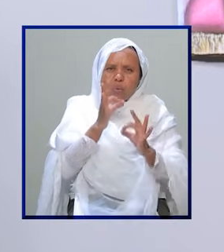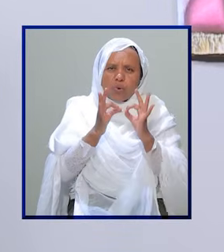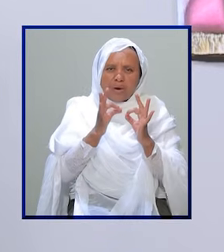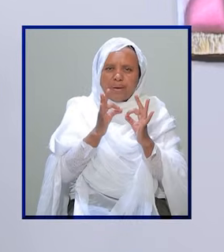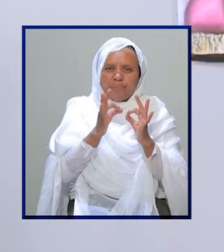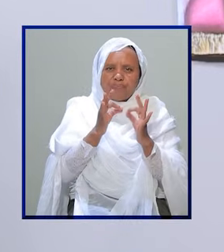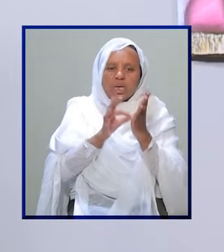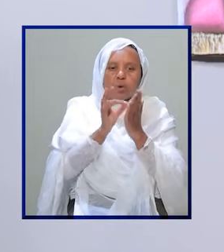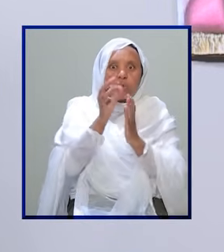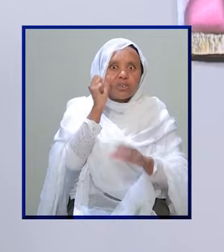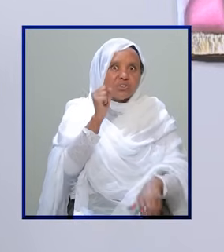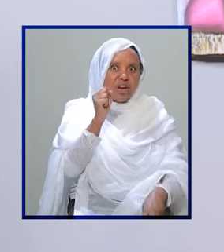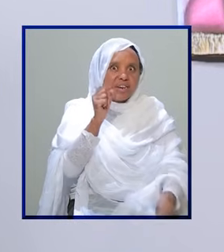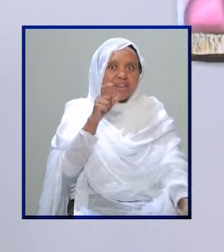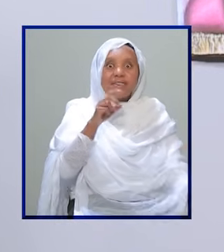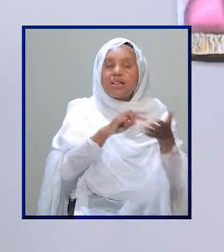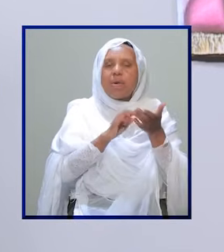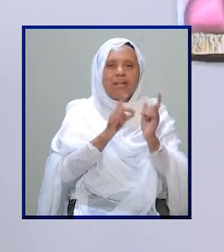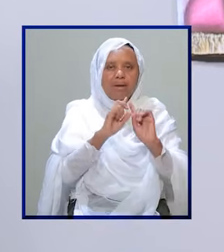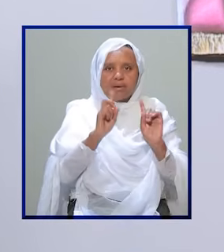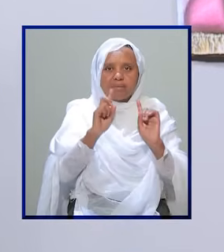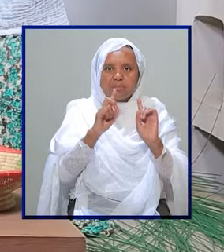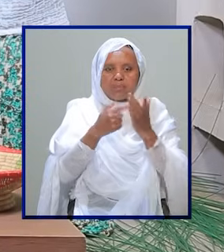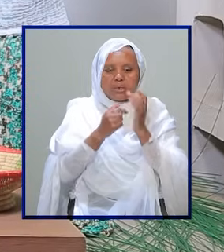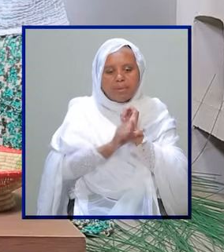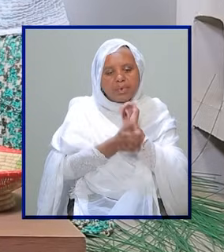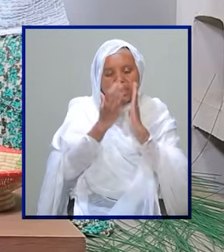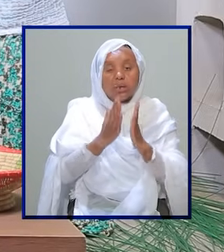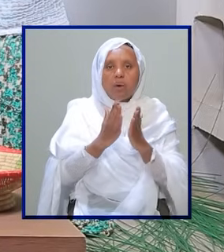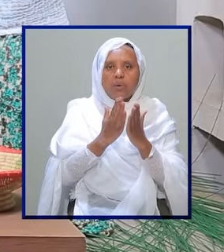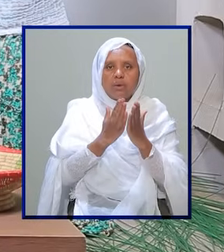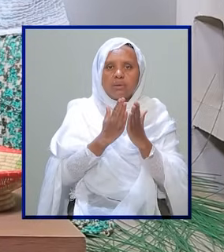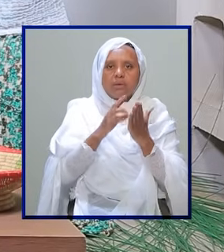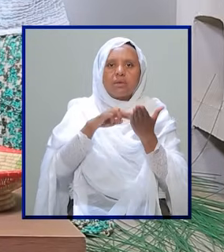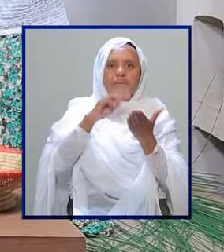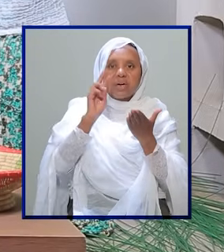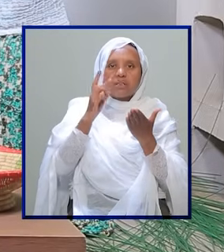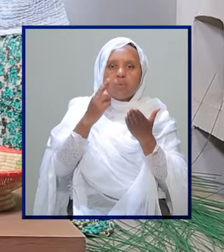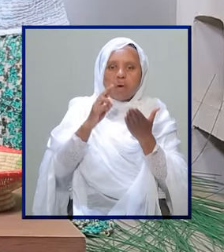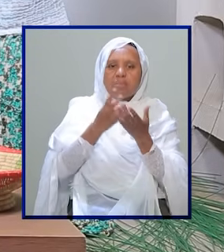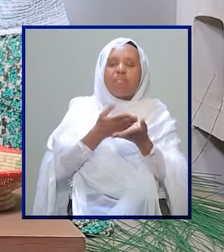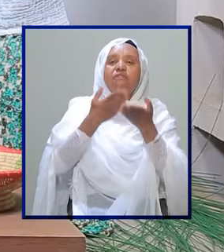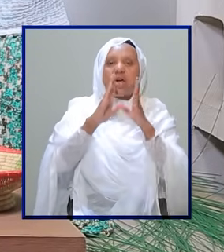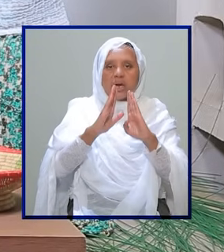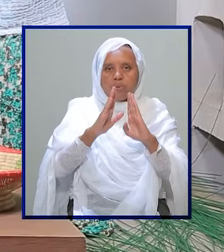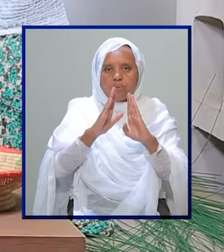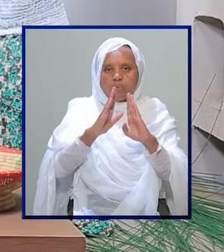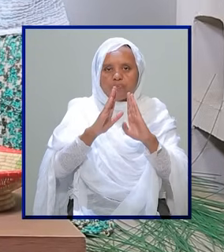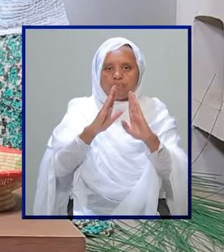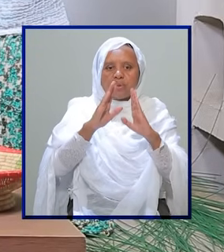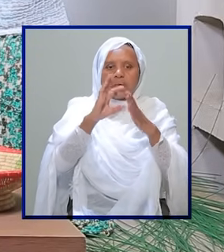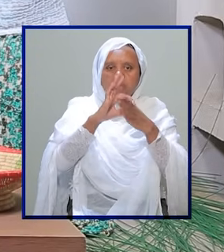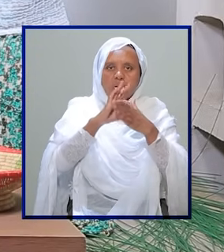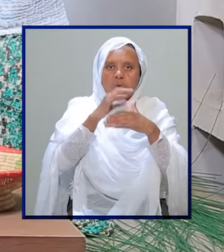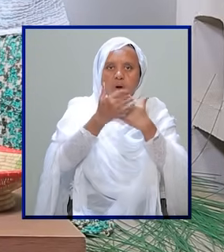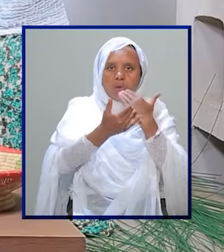ነገርም ሊቆጥር ይችላል። እንደዛም አይደለም። ስለዚህ በመሰረታዊነት የሚነሳው ወይም ደግሞ የሚፈቀደው ስጋው ደግሞ